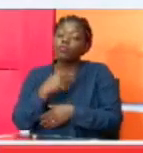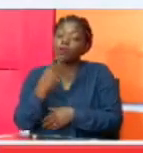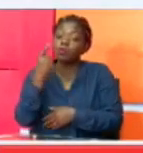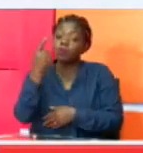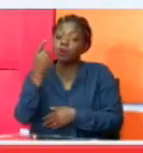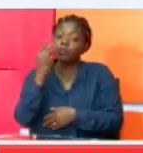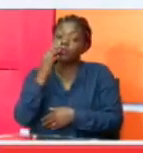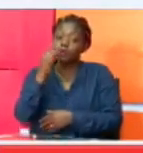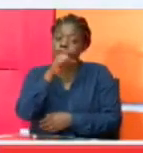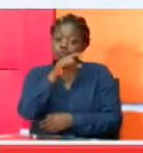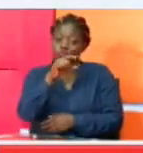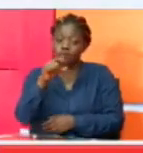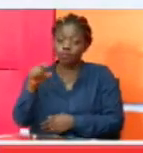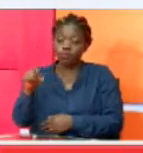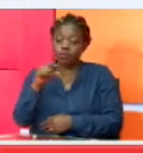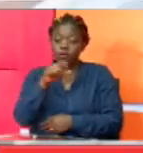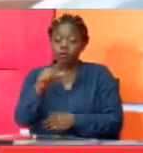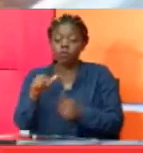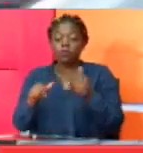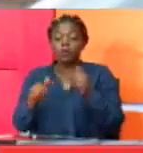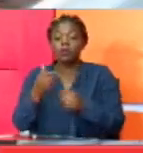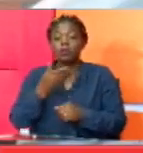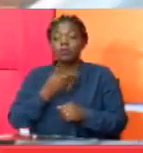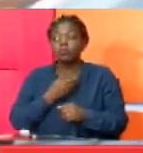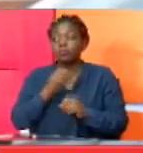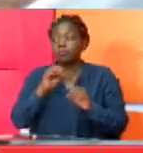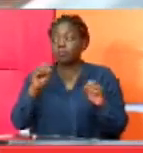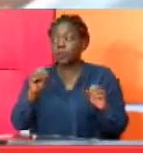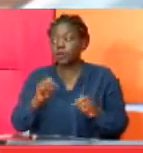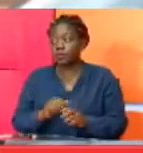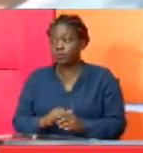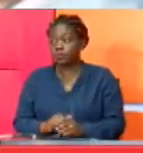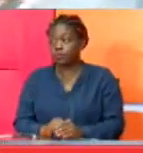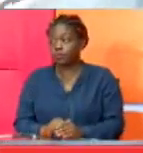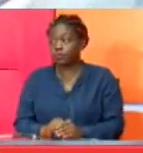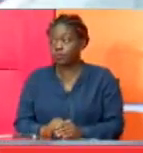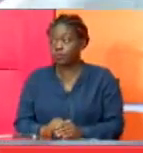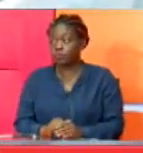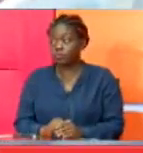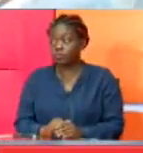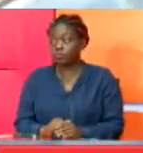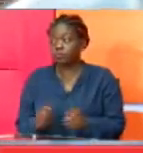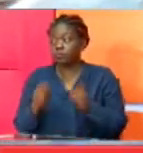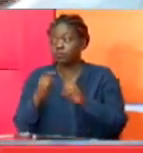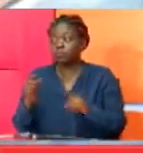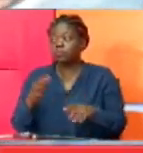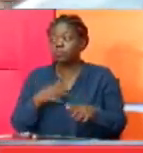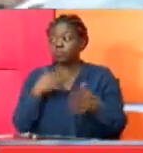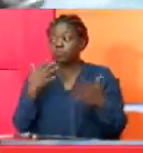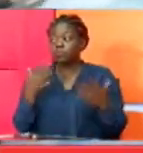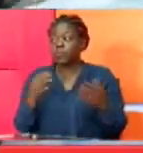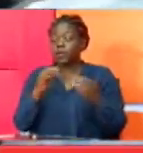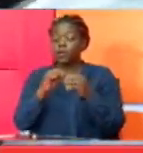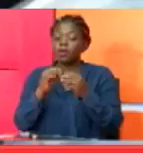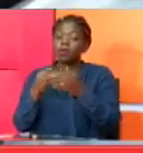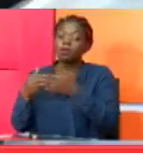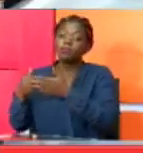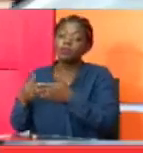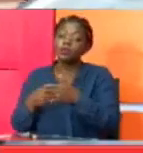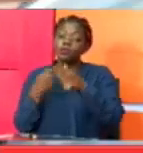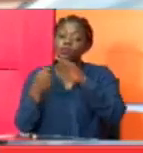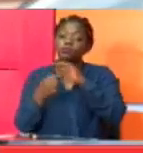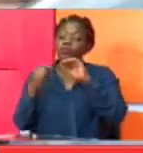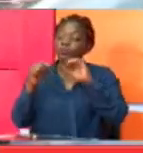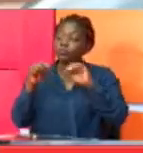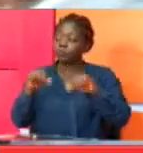kalamba buli wiki ze batalina kola posta ya neba nango mana anga ali mu mbera mbi wensa bila